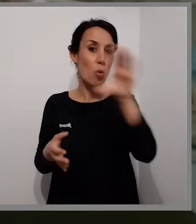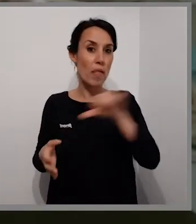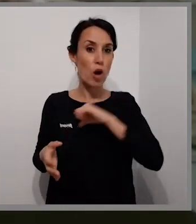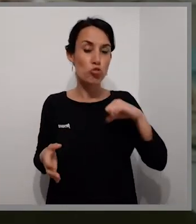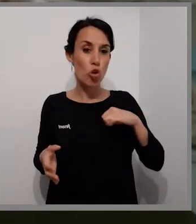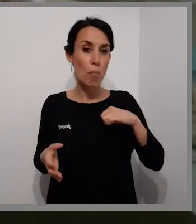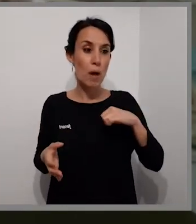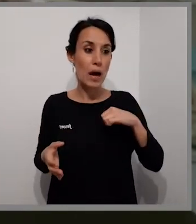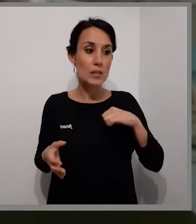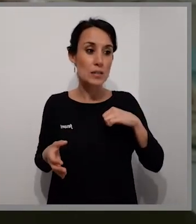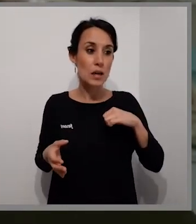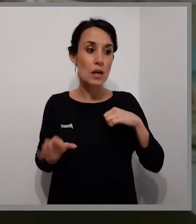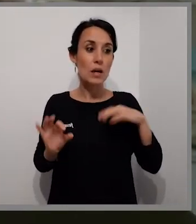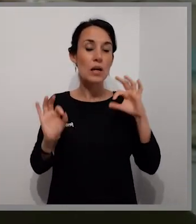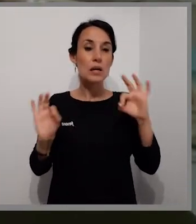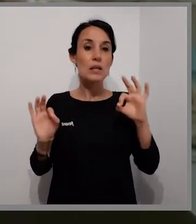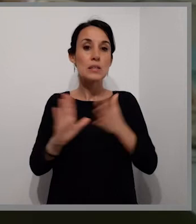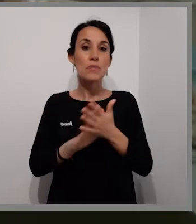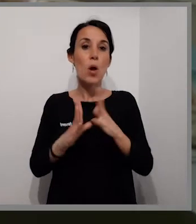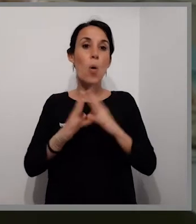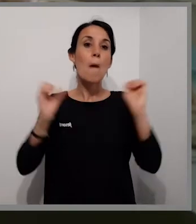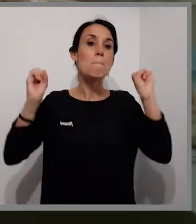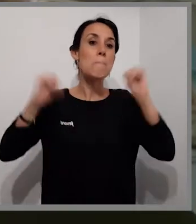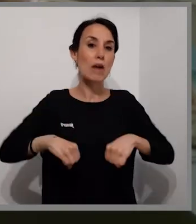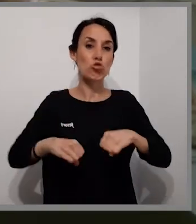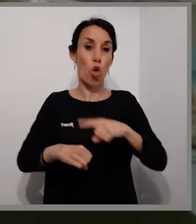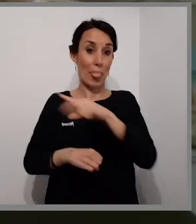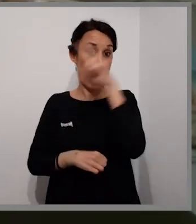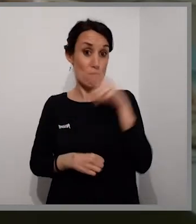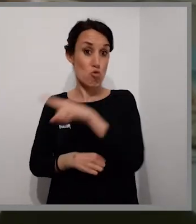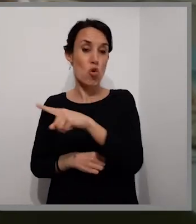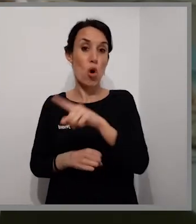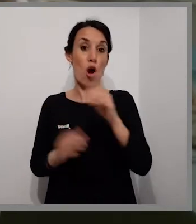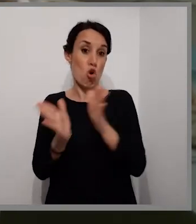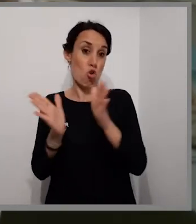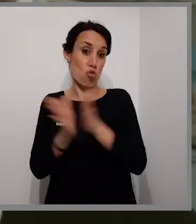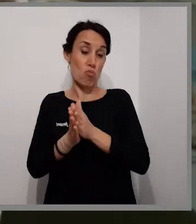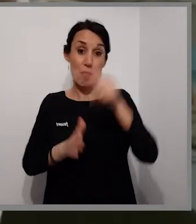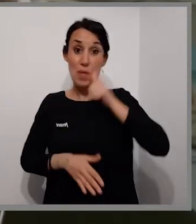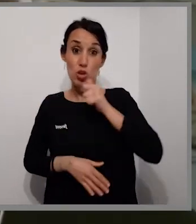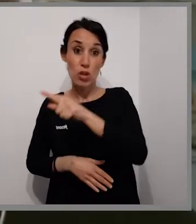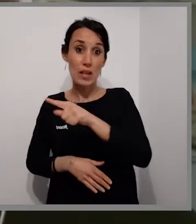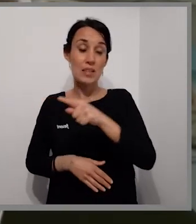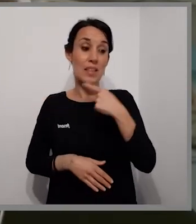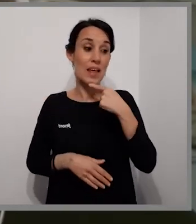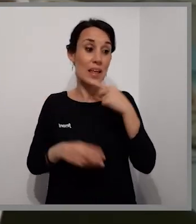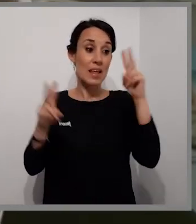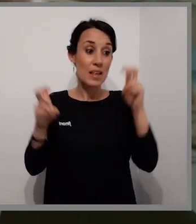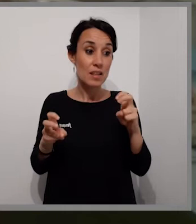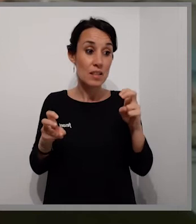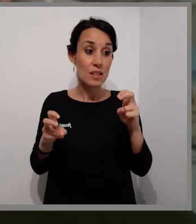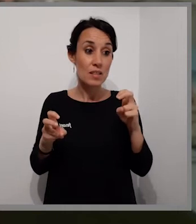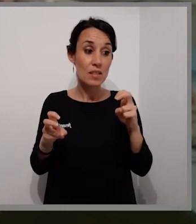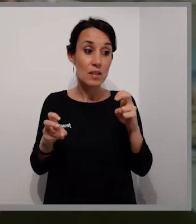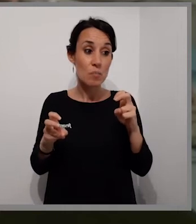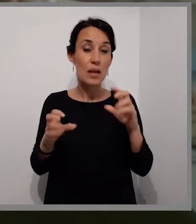les comunitats autònomes participen directament d'aquests pactes de la Moncloa i molt Pedro Sánchez, pensant que quan se va negociar